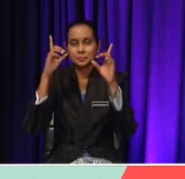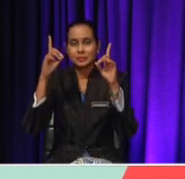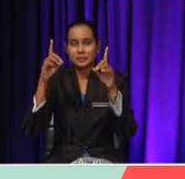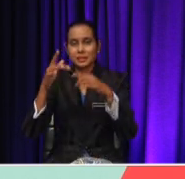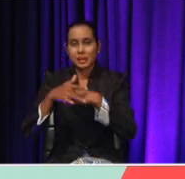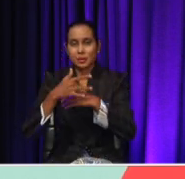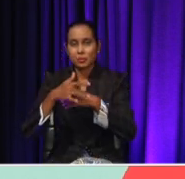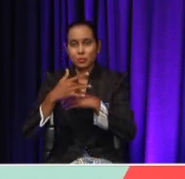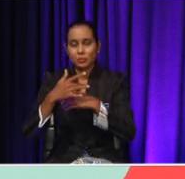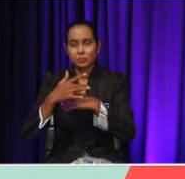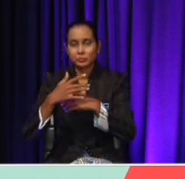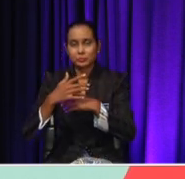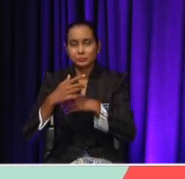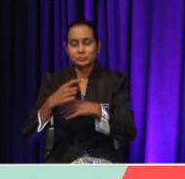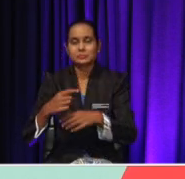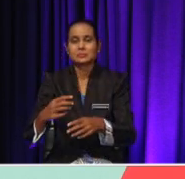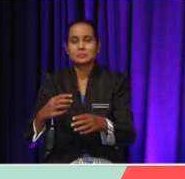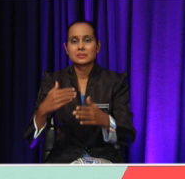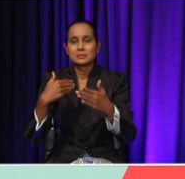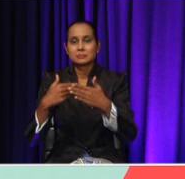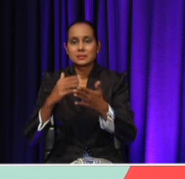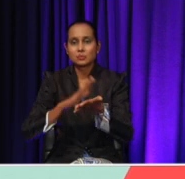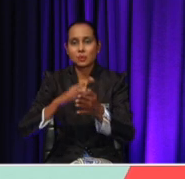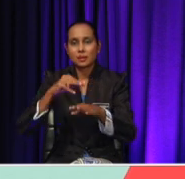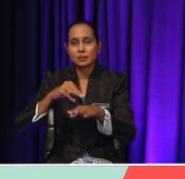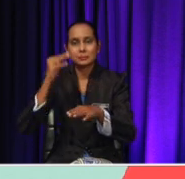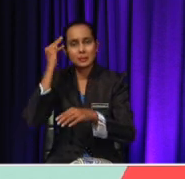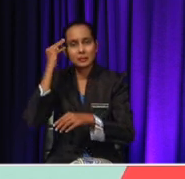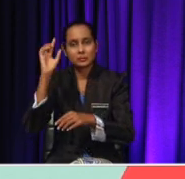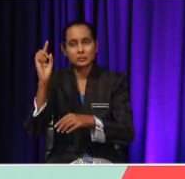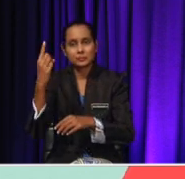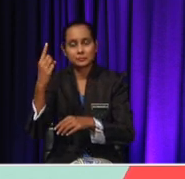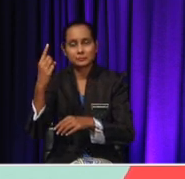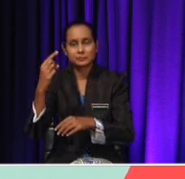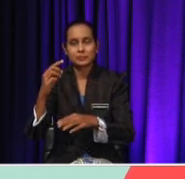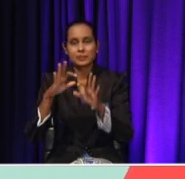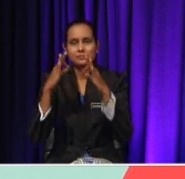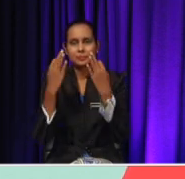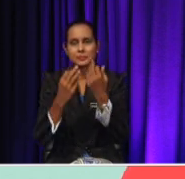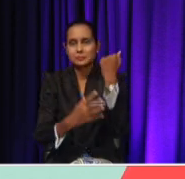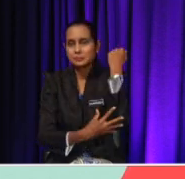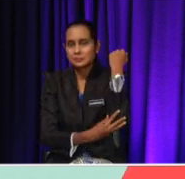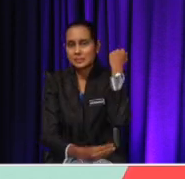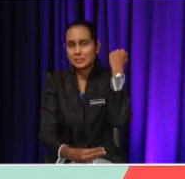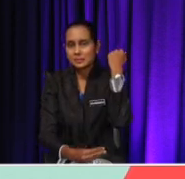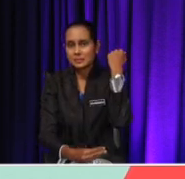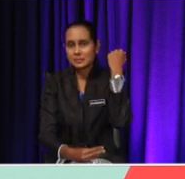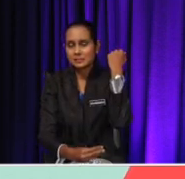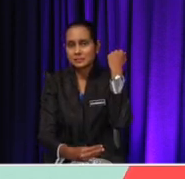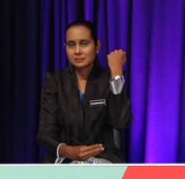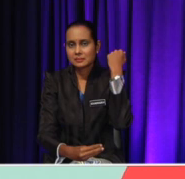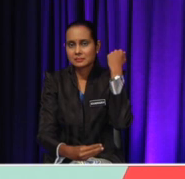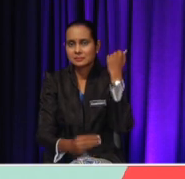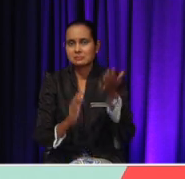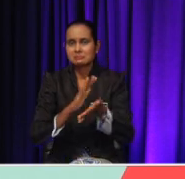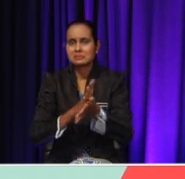ya sekolah Melayu saja situasi situasi dan keluarganya yang miskin tidak membolehkan beliau